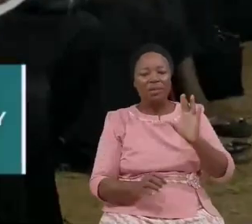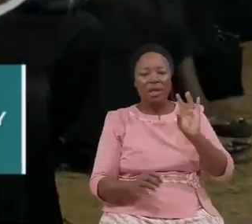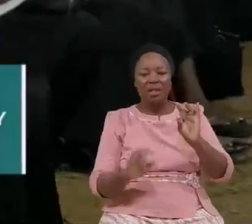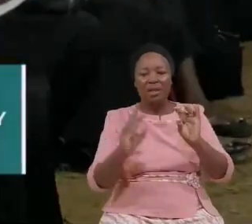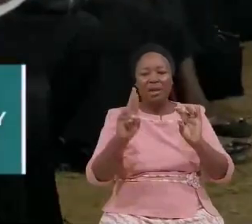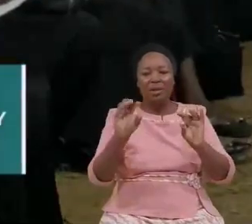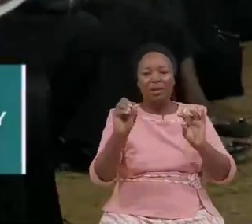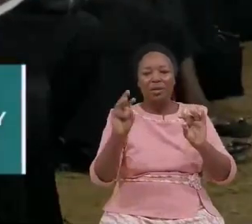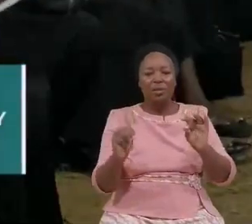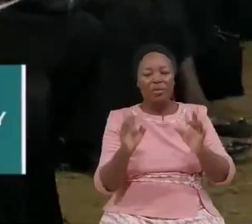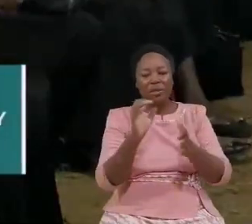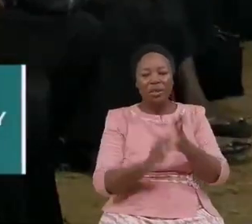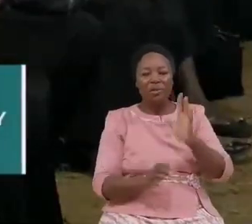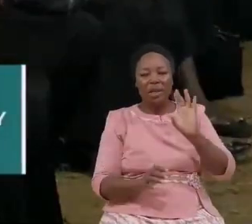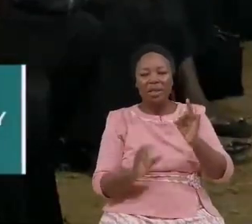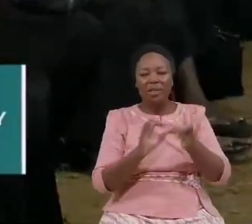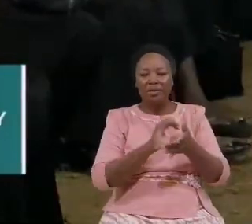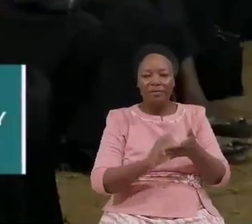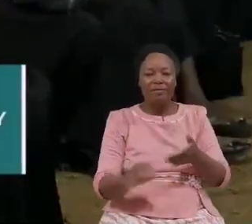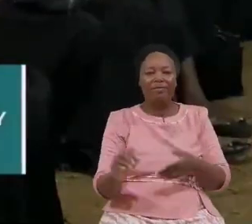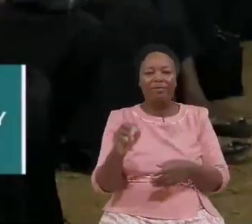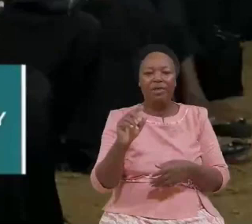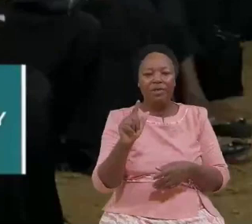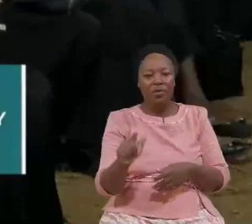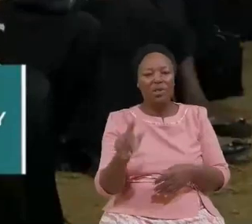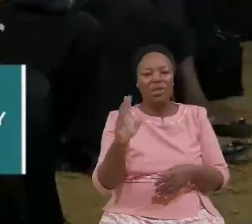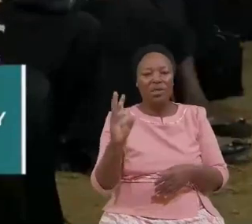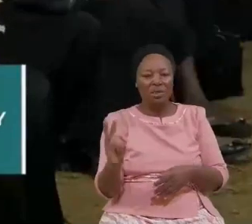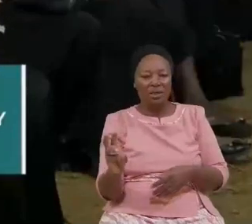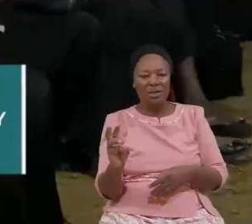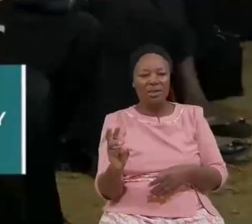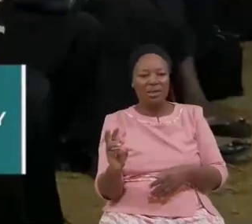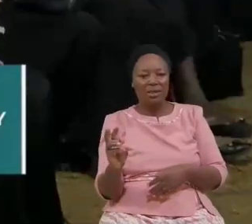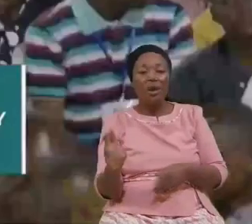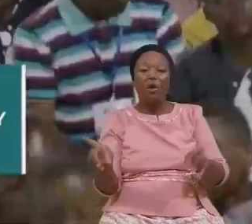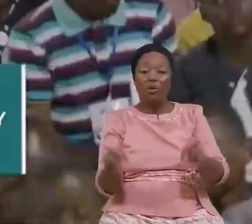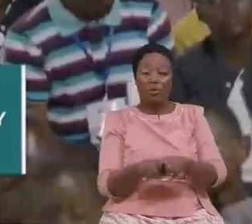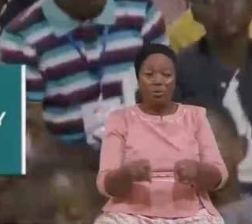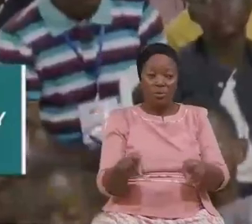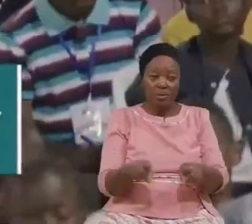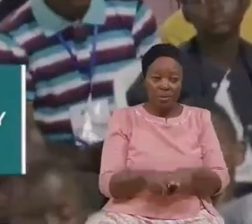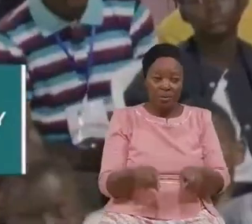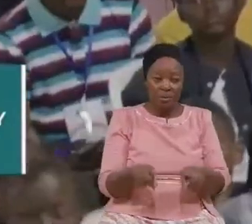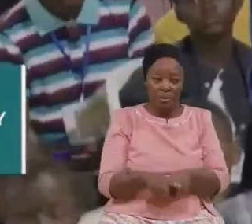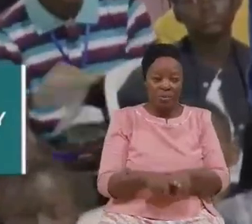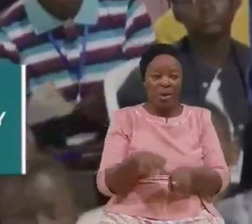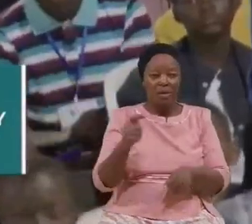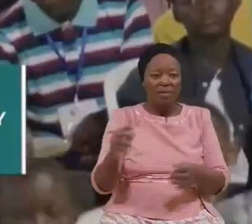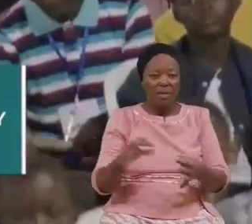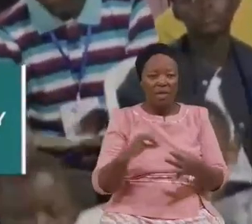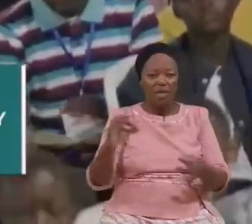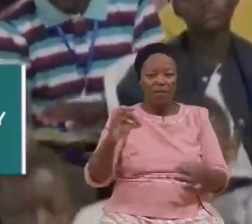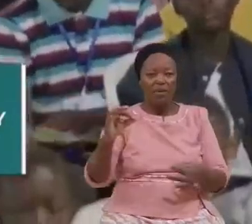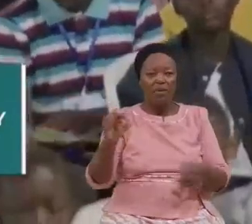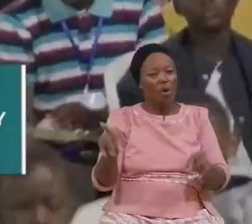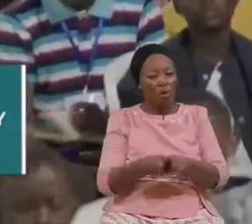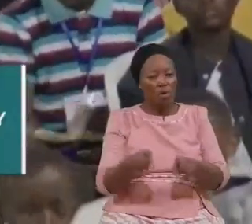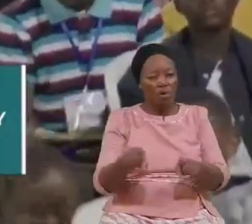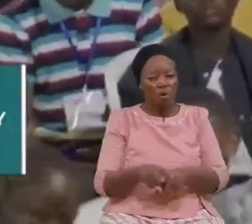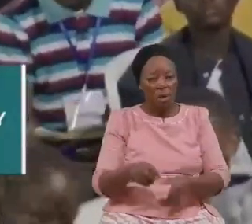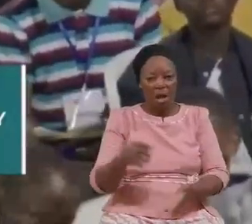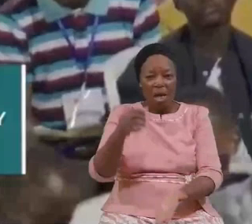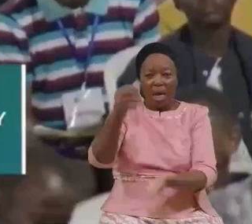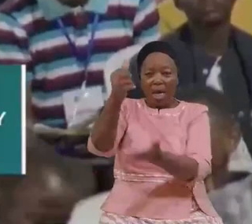nous lisons le verset 26 romain 8 26 de même